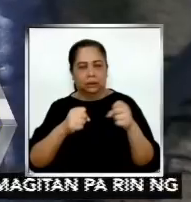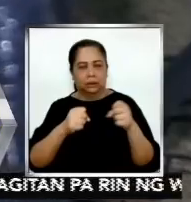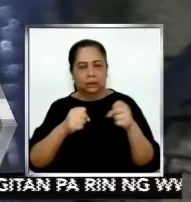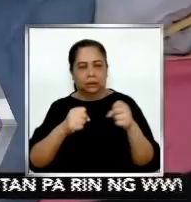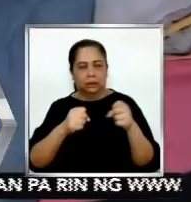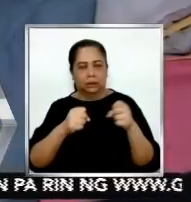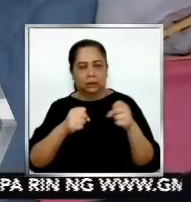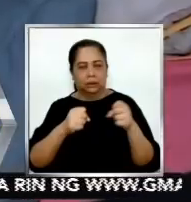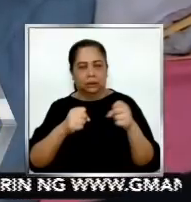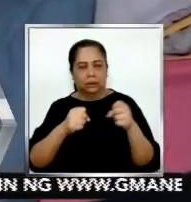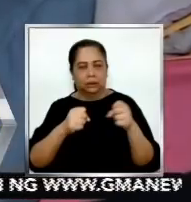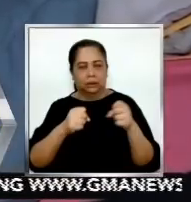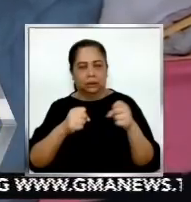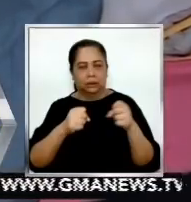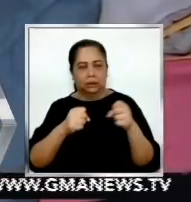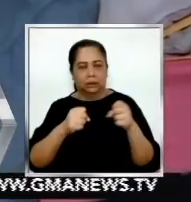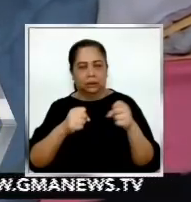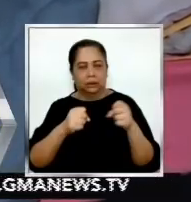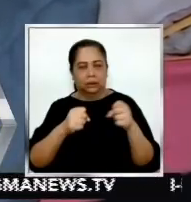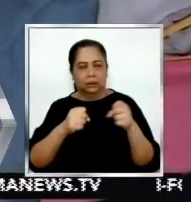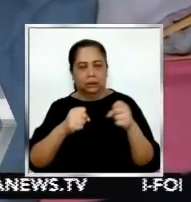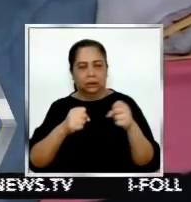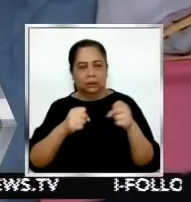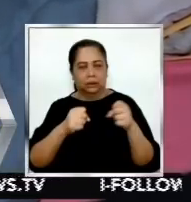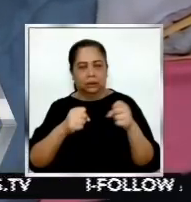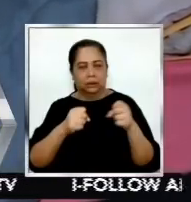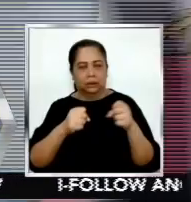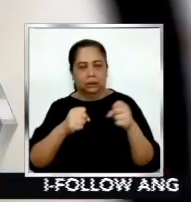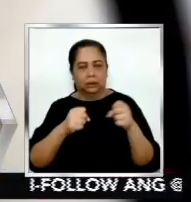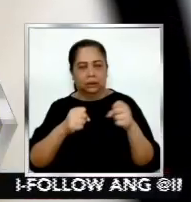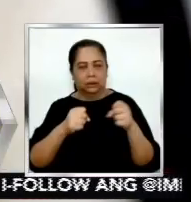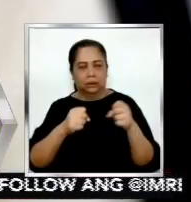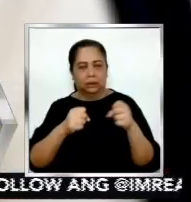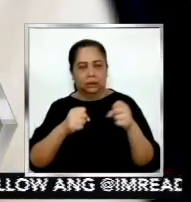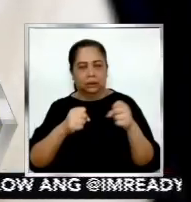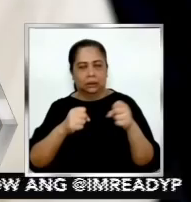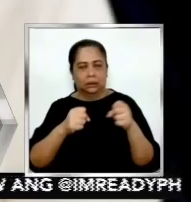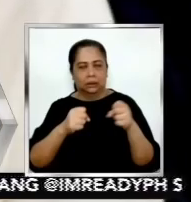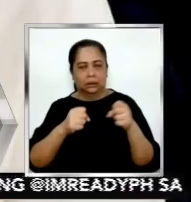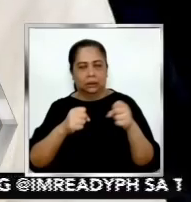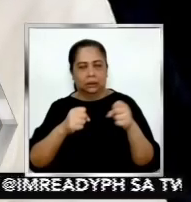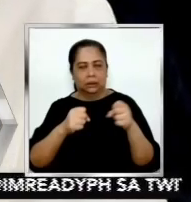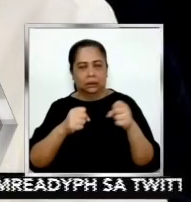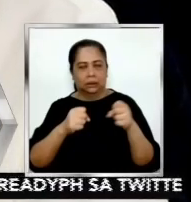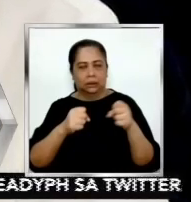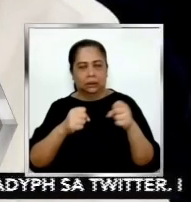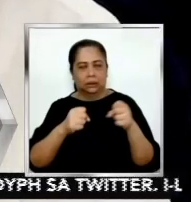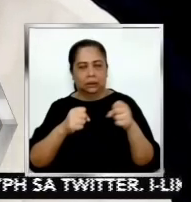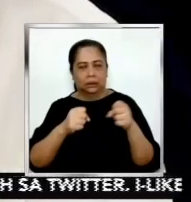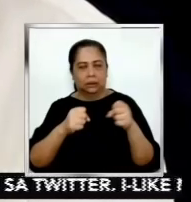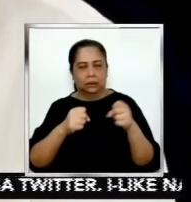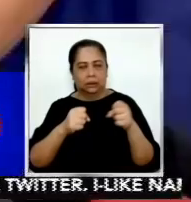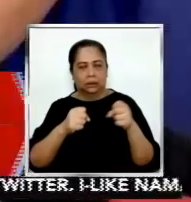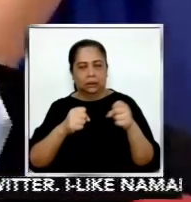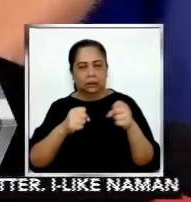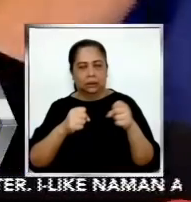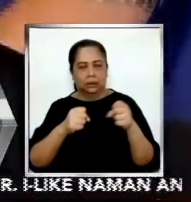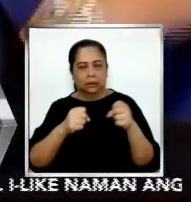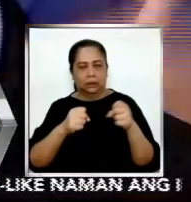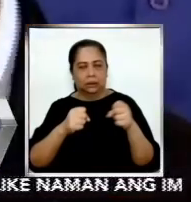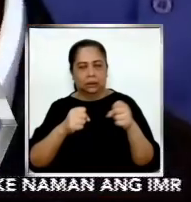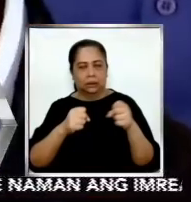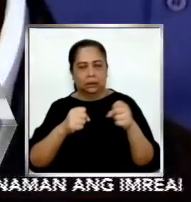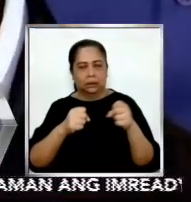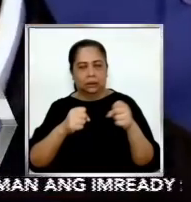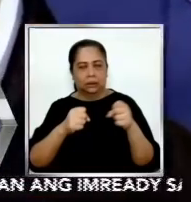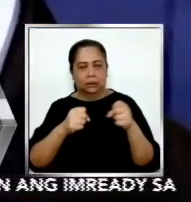home quarantine, hindi naman daw madalas na susunod ang health protocol sa bahay. Mismong si DILG Secretary Eduardo Anyo na dalawang